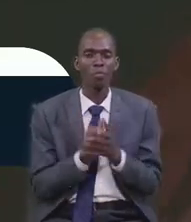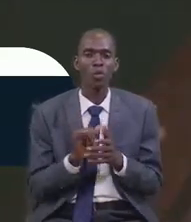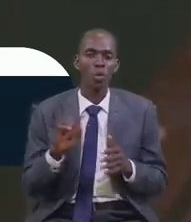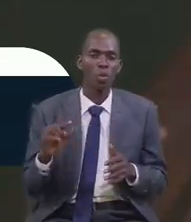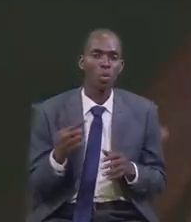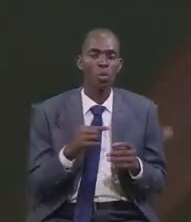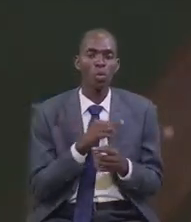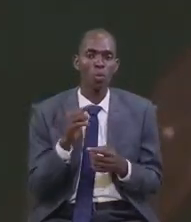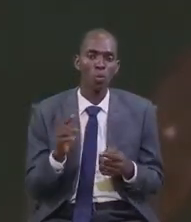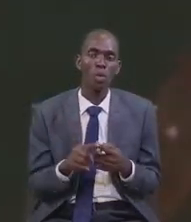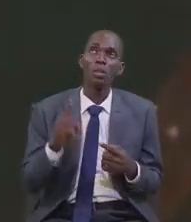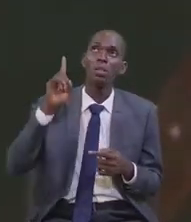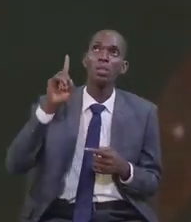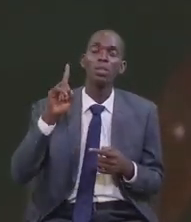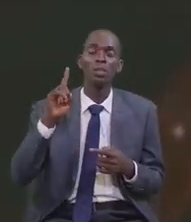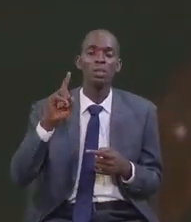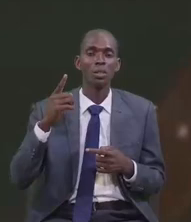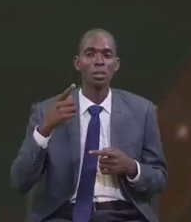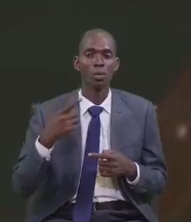avec la nature sanctifiée.